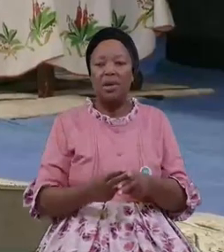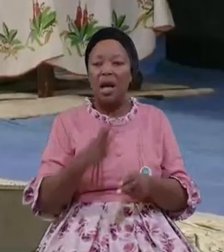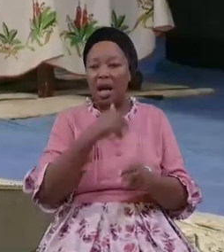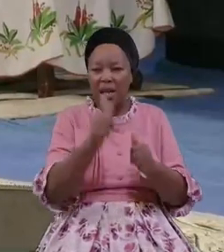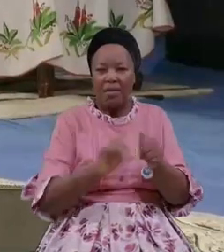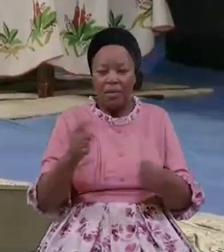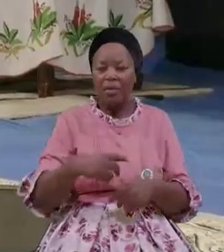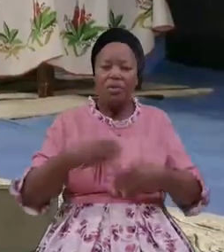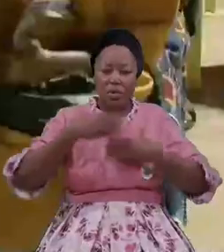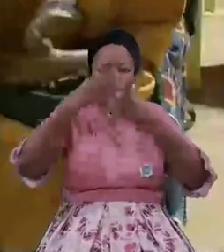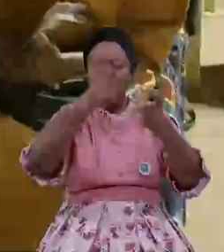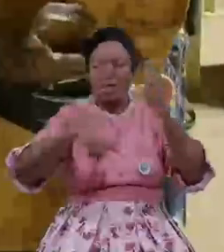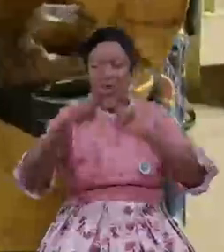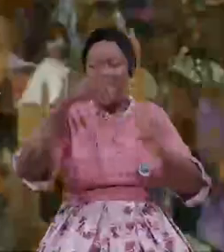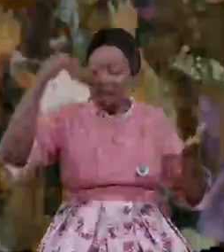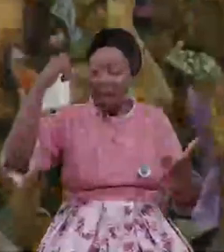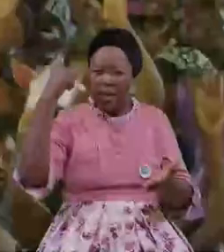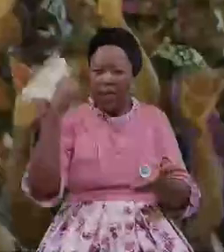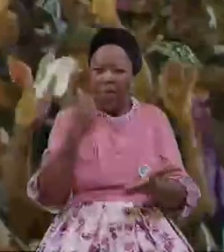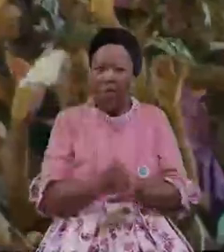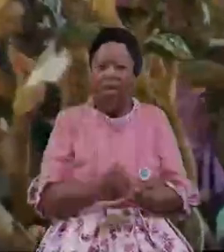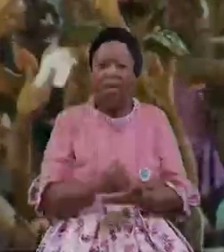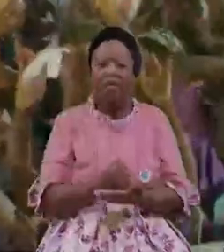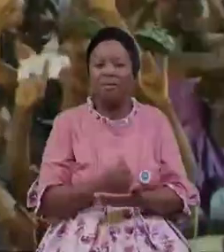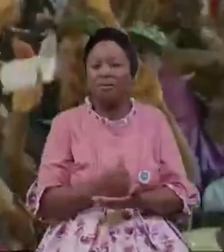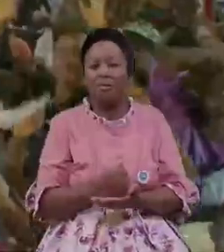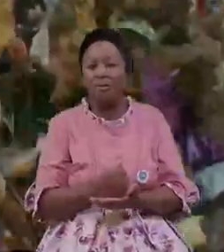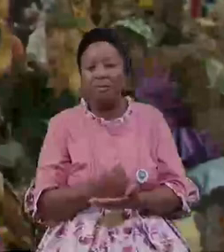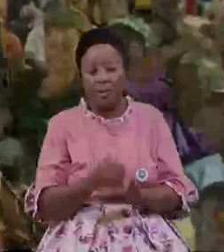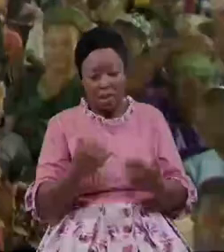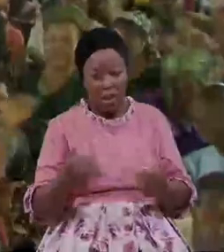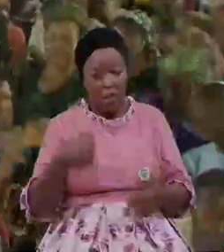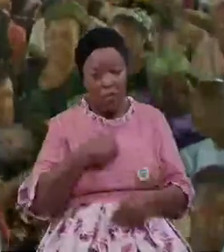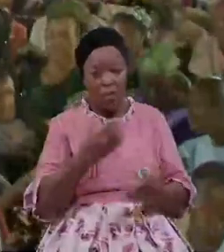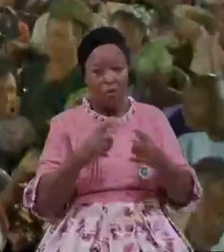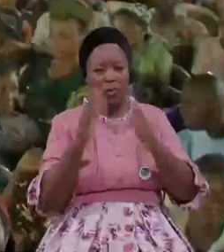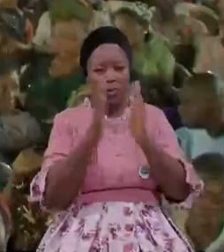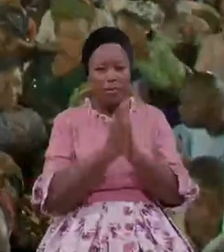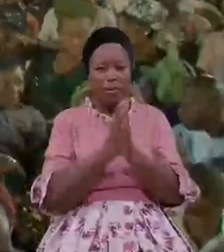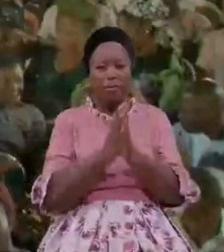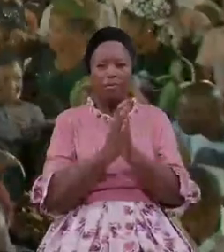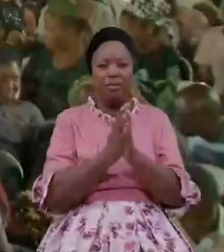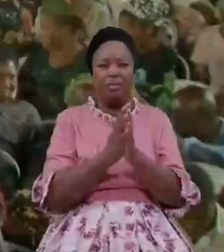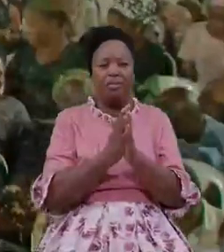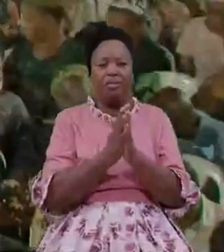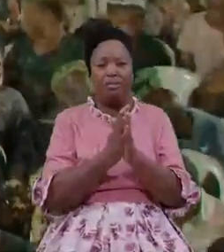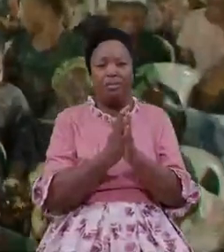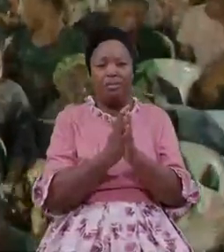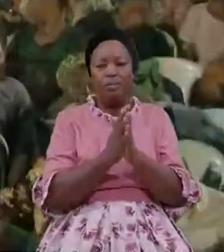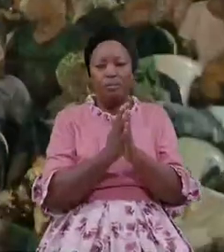et tout le monde dit amen tête baissé les yeux